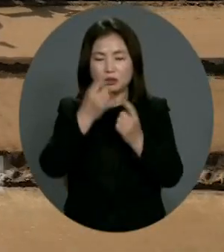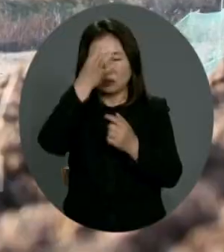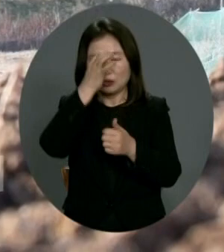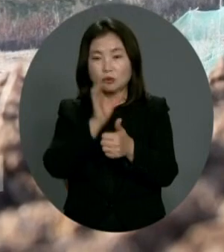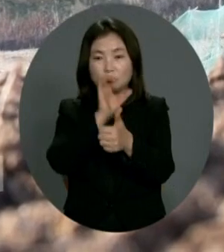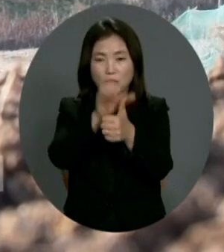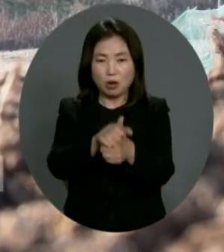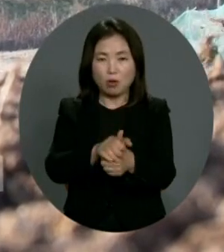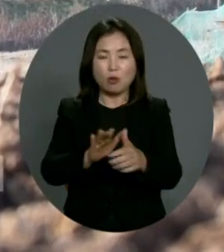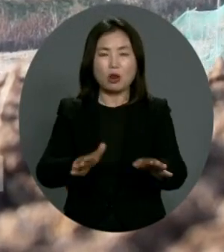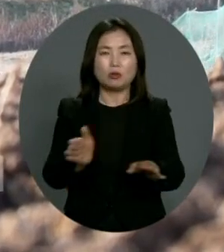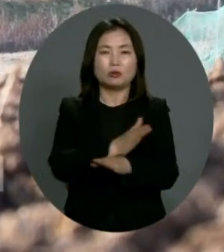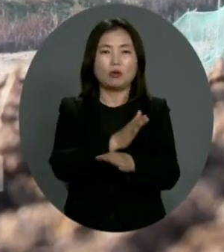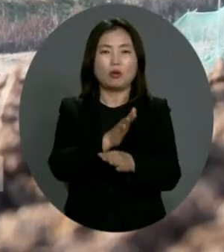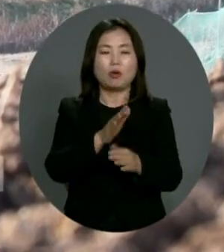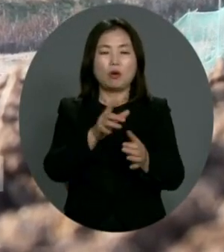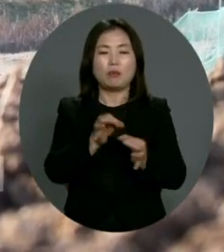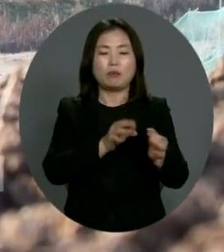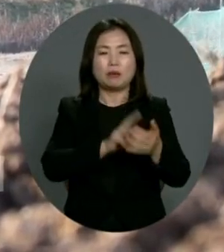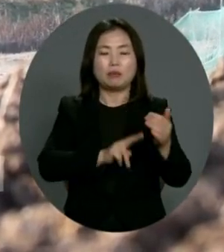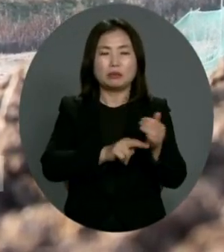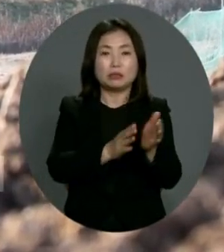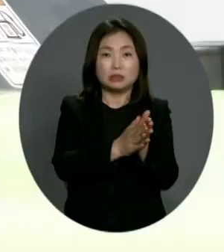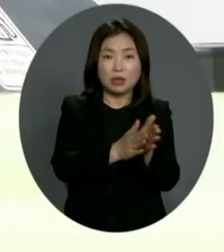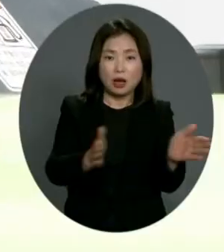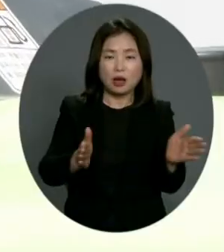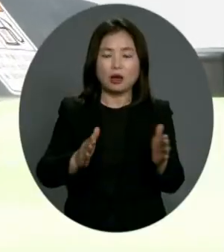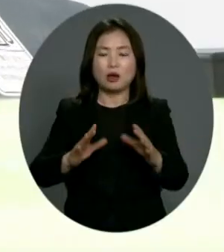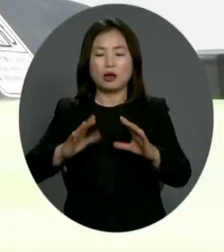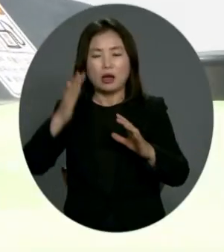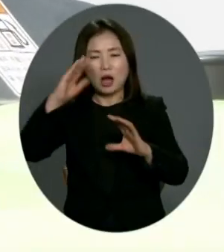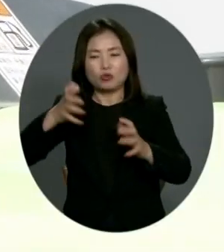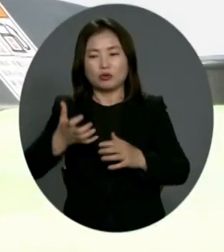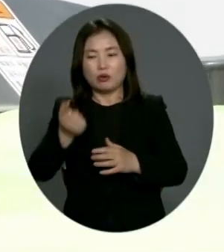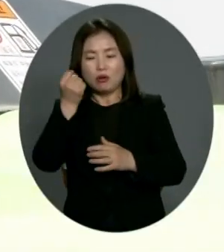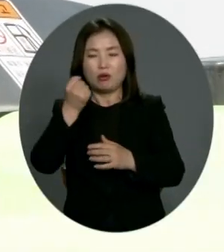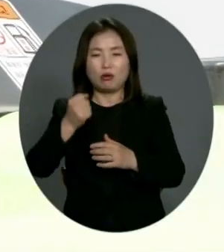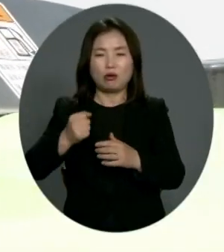완료하고 올해부터 본격 상용화에 들어가 국산